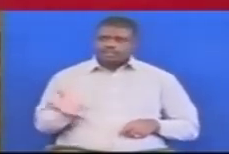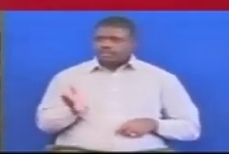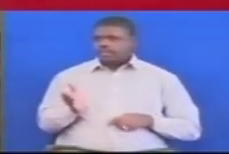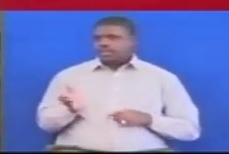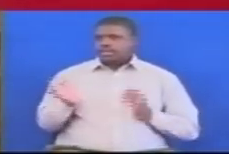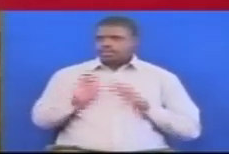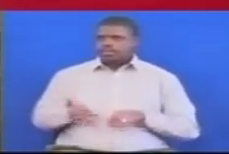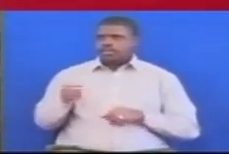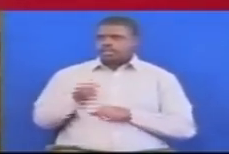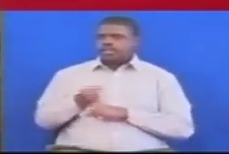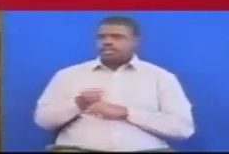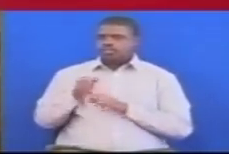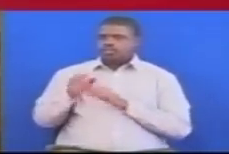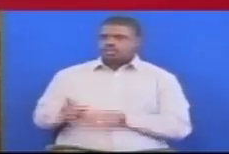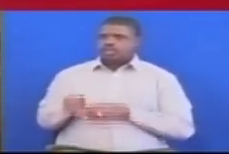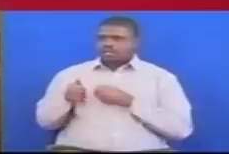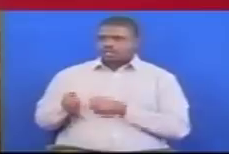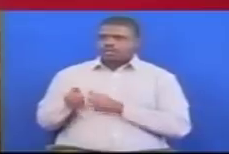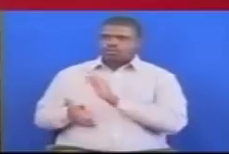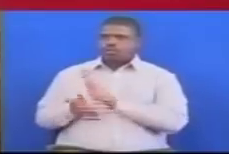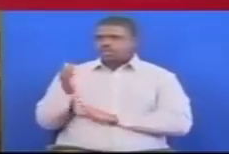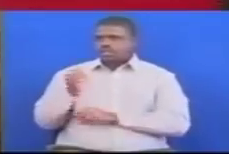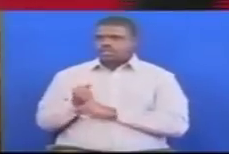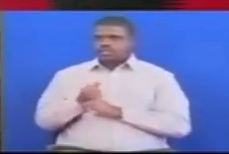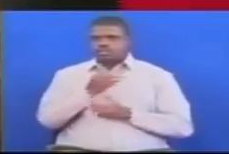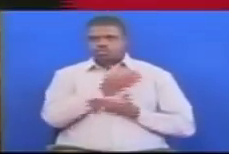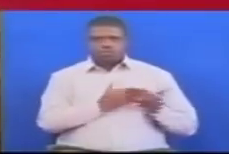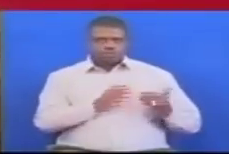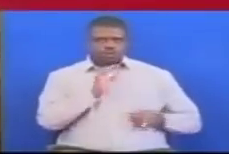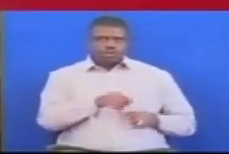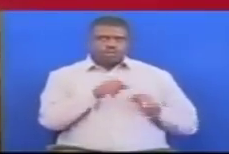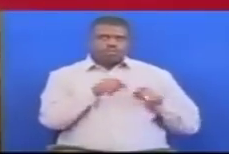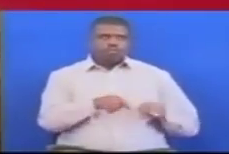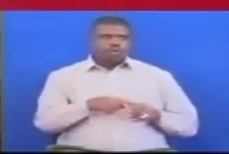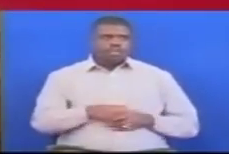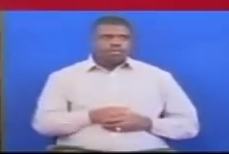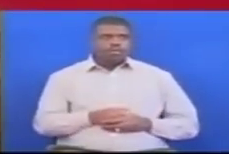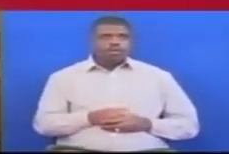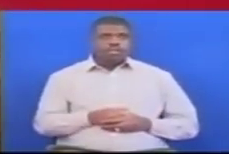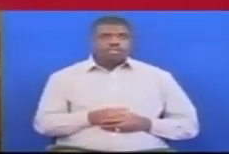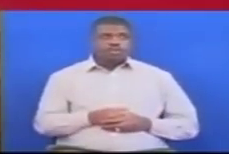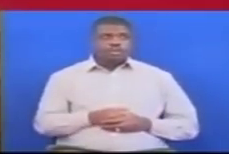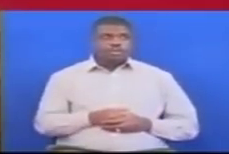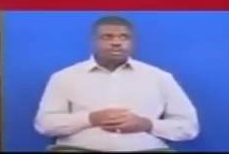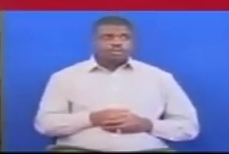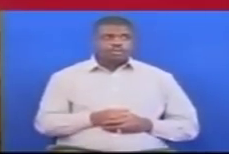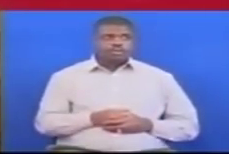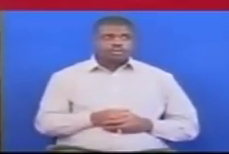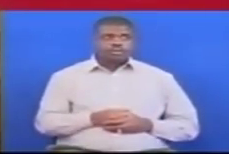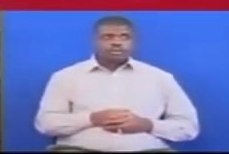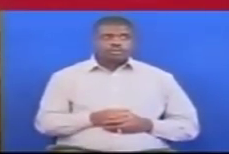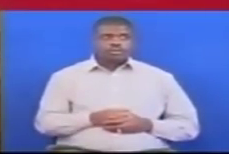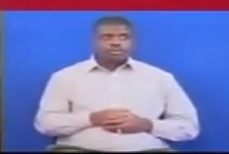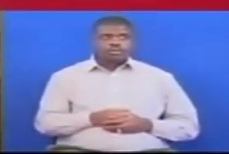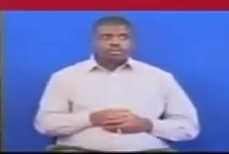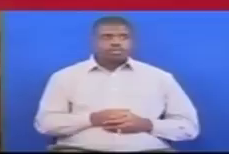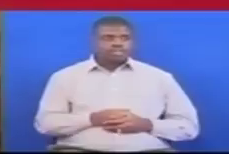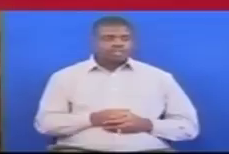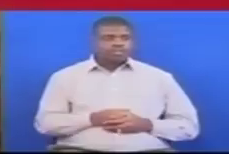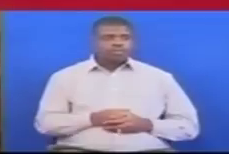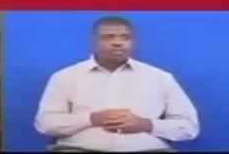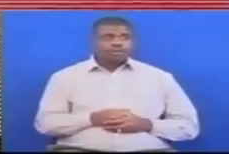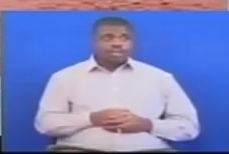kazi zilizobaki na anatarajiwa kuanza kazi mwezi Juni mwaka huu. Mji wa Geita. Mheshimiwa mwenyekiti, hadi mwezi